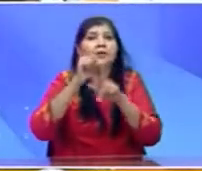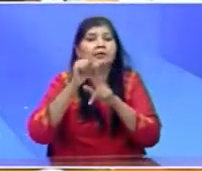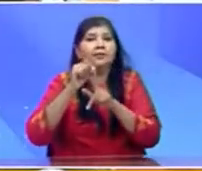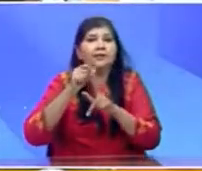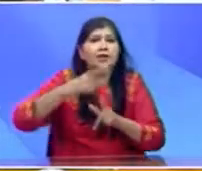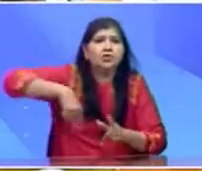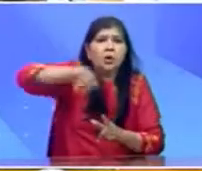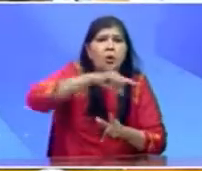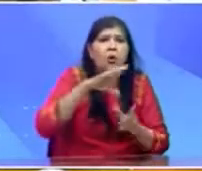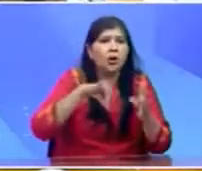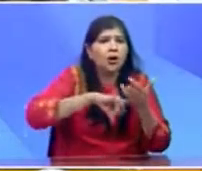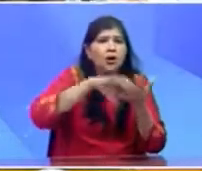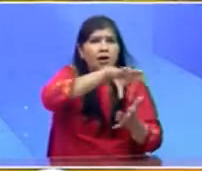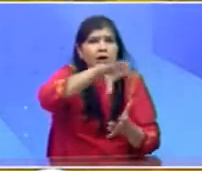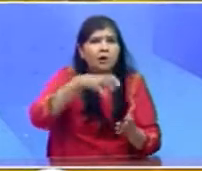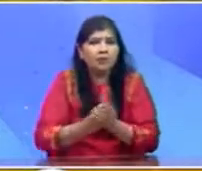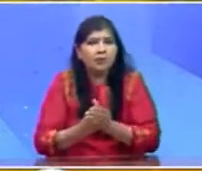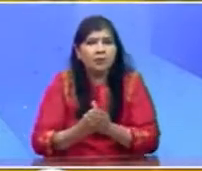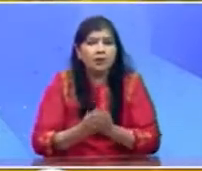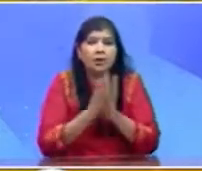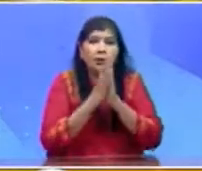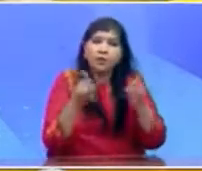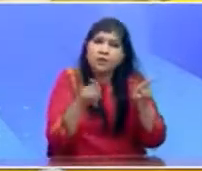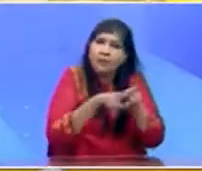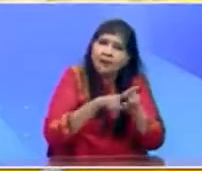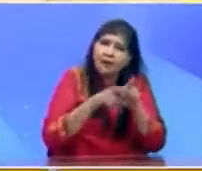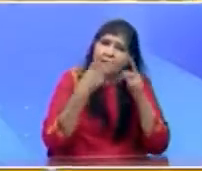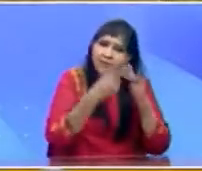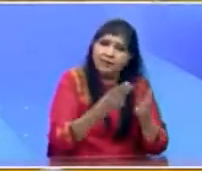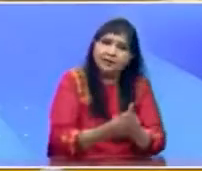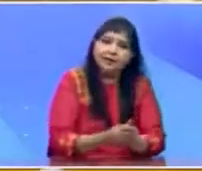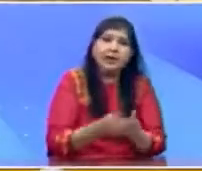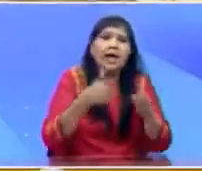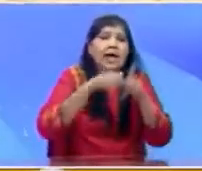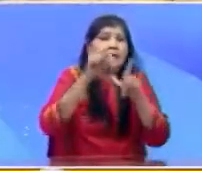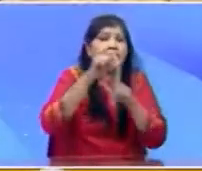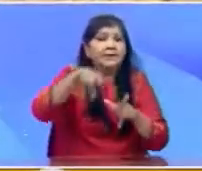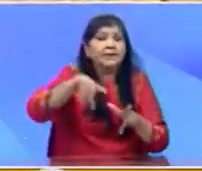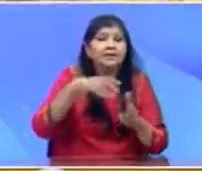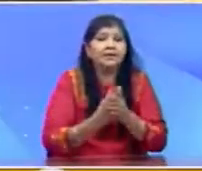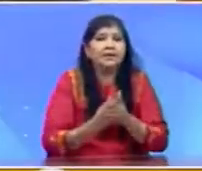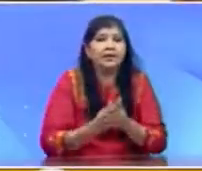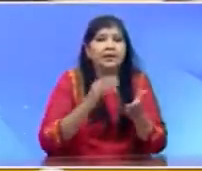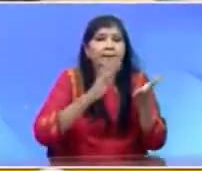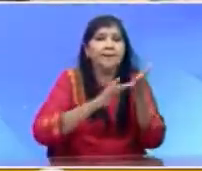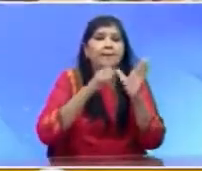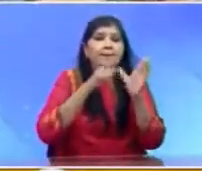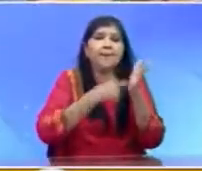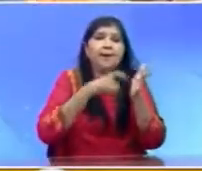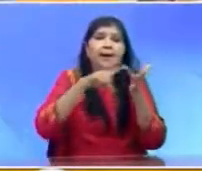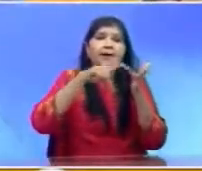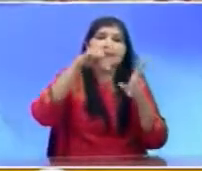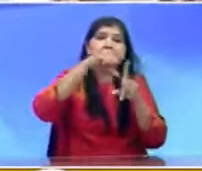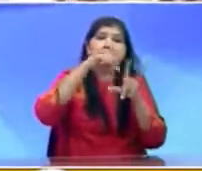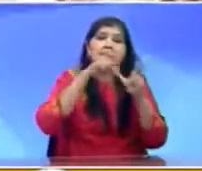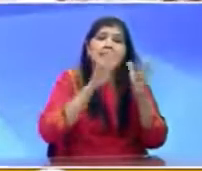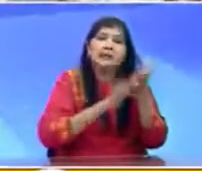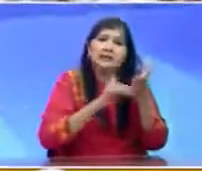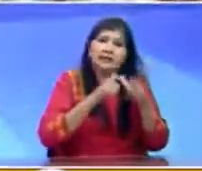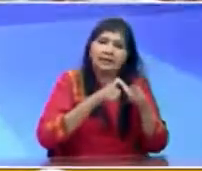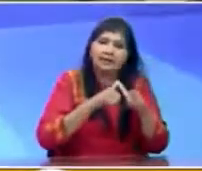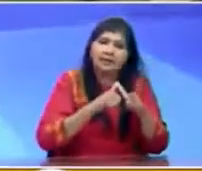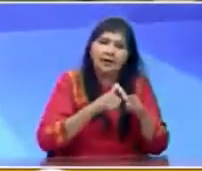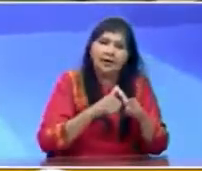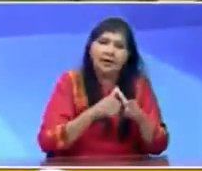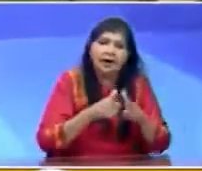लिए आस्था का बड़ा केंद्र है। आंध्र प्रदेश में मारीदम्मा का मेला भी आदिवासी समाज